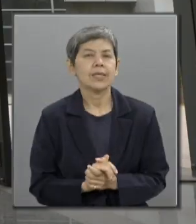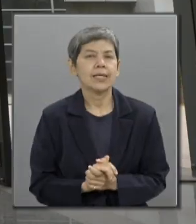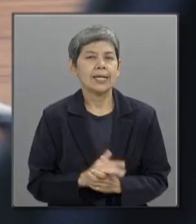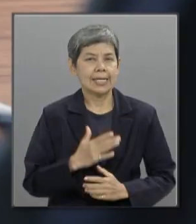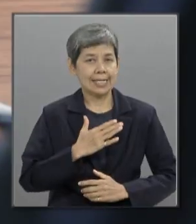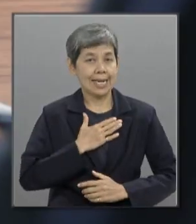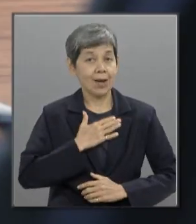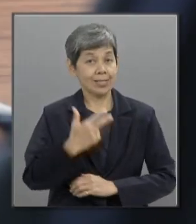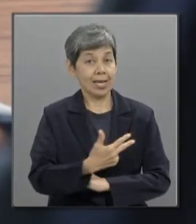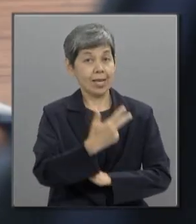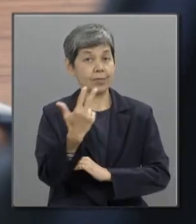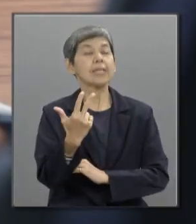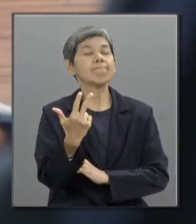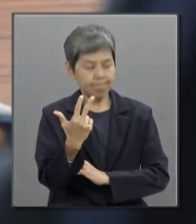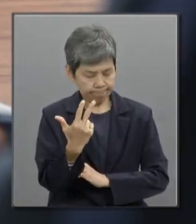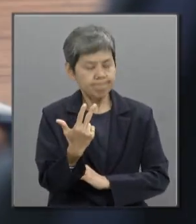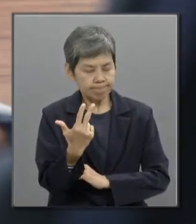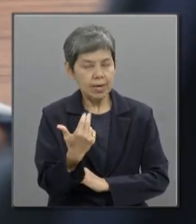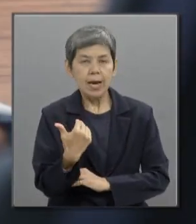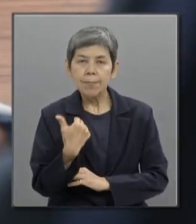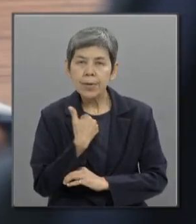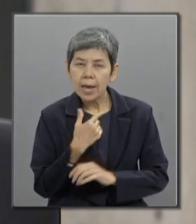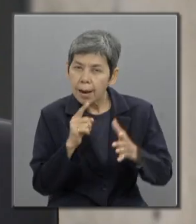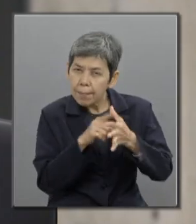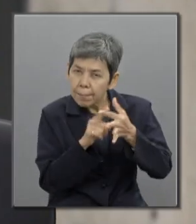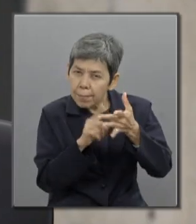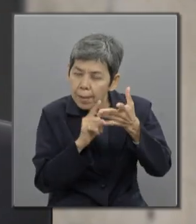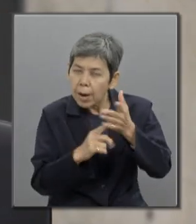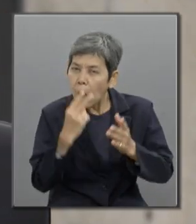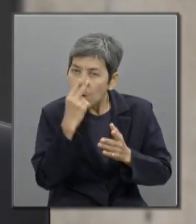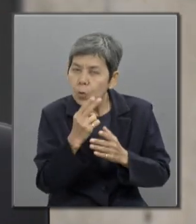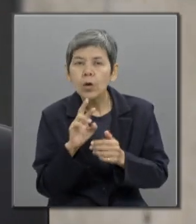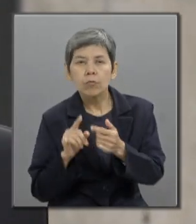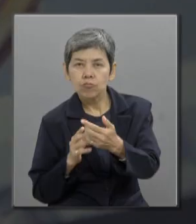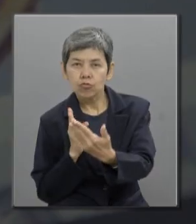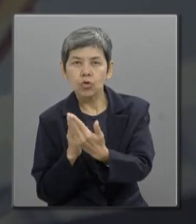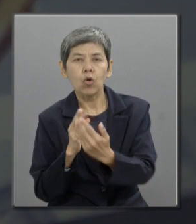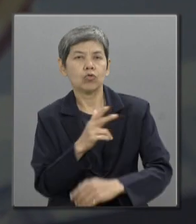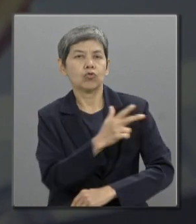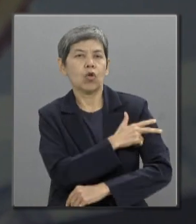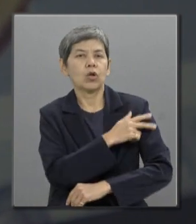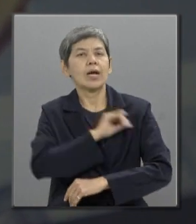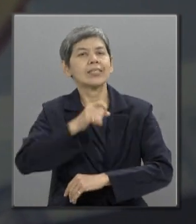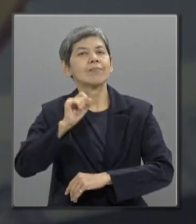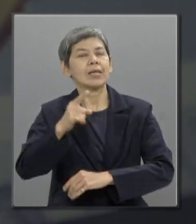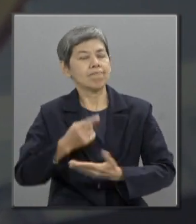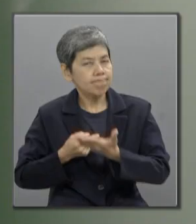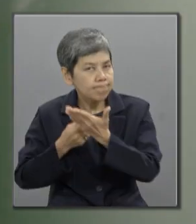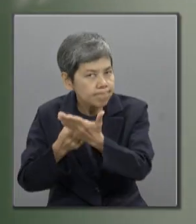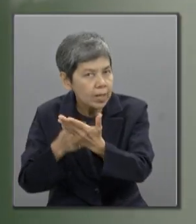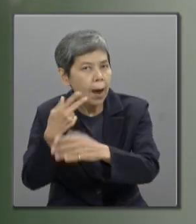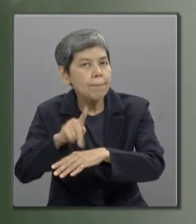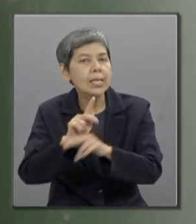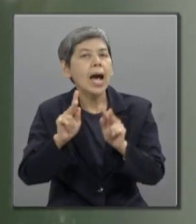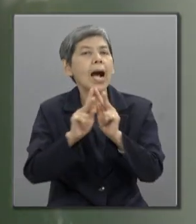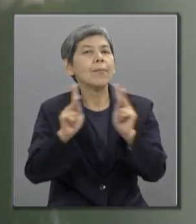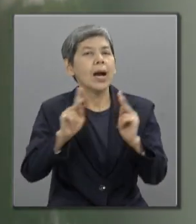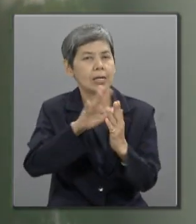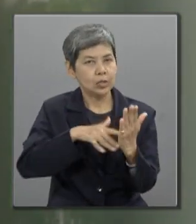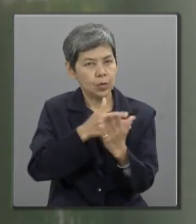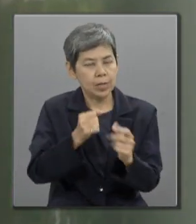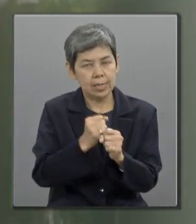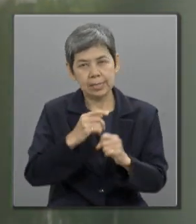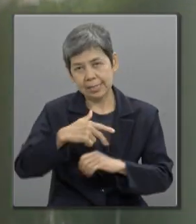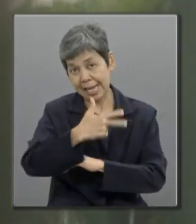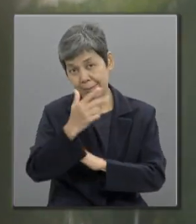ดบ้านไทย PBS จึงได้ส่งความคิดเห็นของคุณผู้ชมไปยังรองศาสตราจารย์ดร.เจิมศักดิ์ปิ่นทองประธานกรรมการนโยบายไท